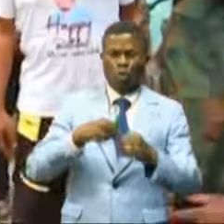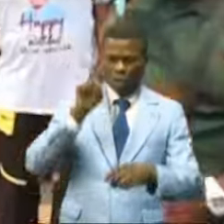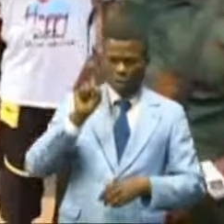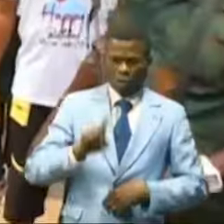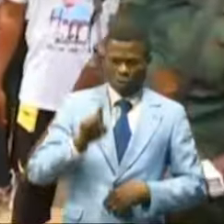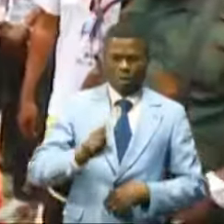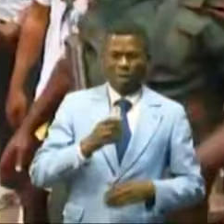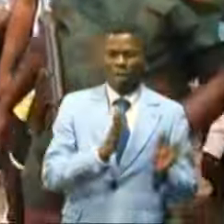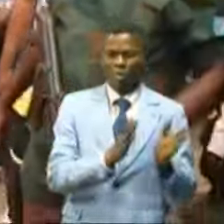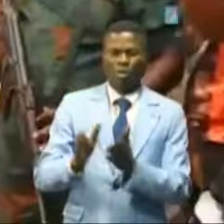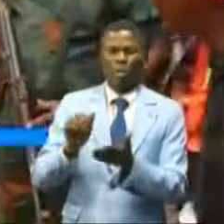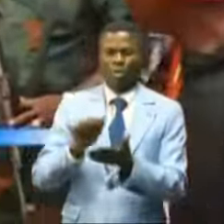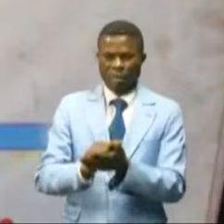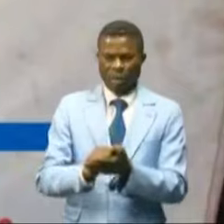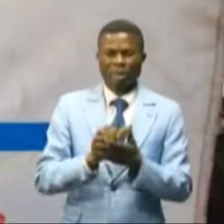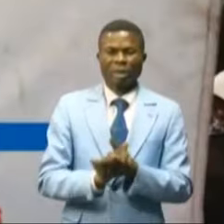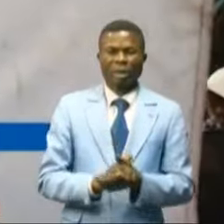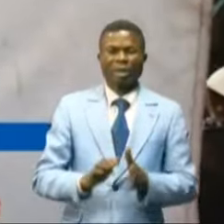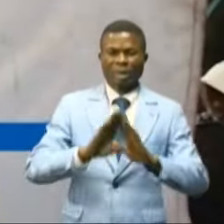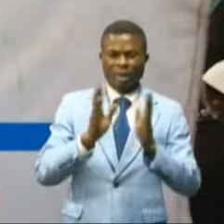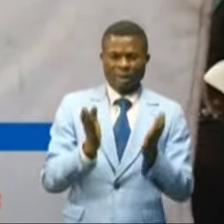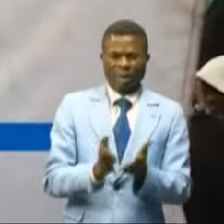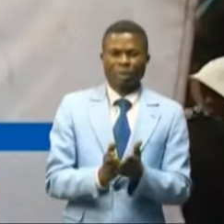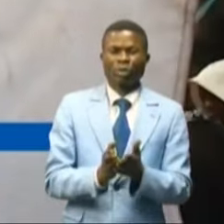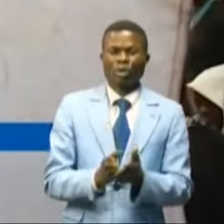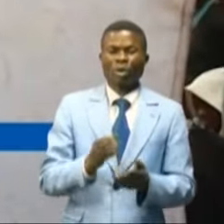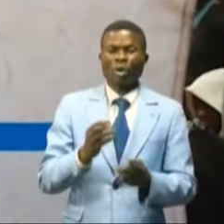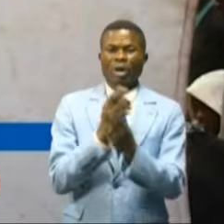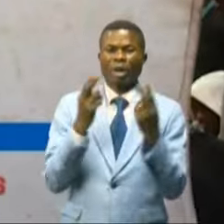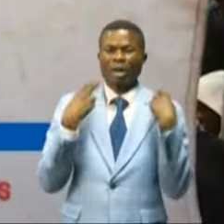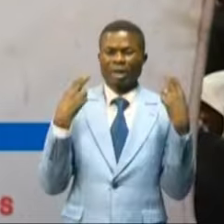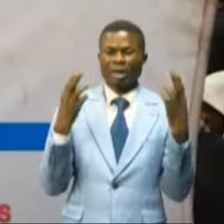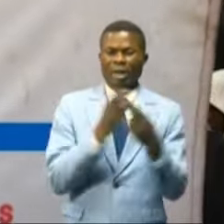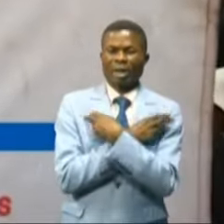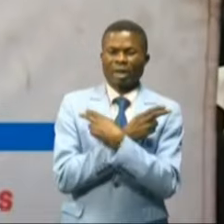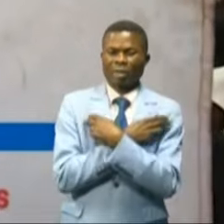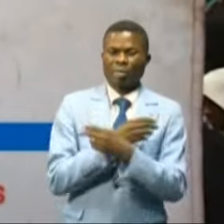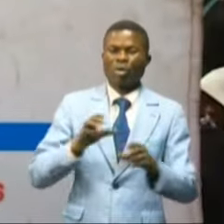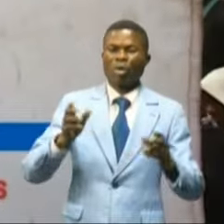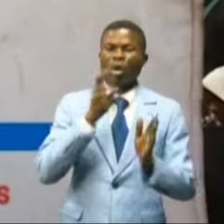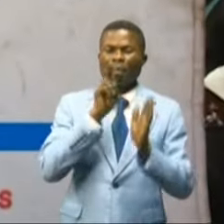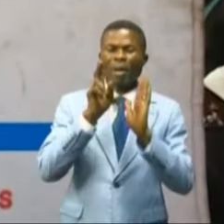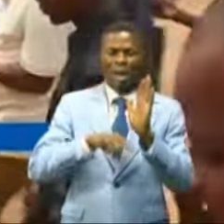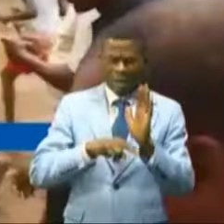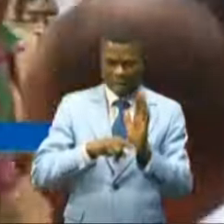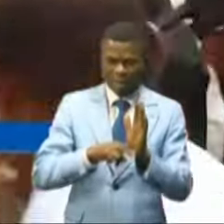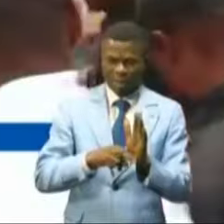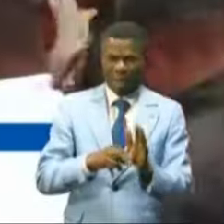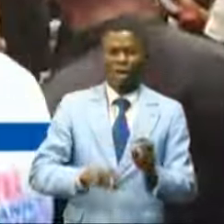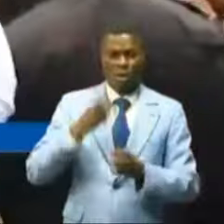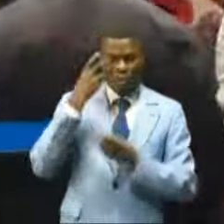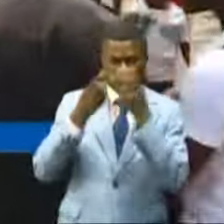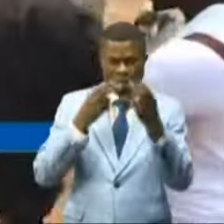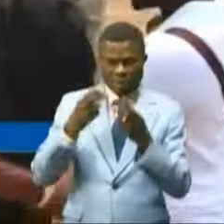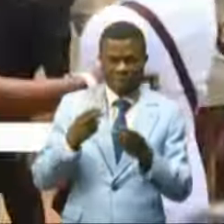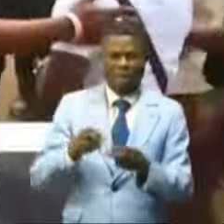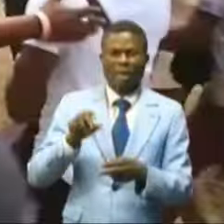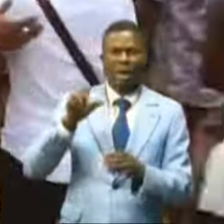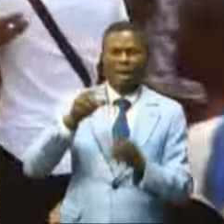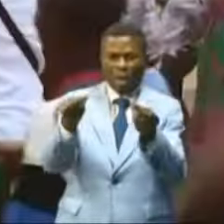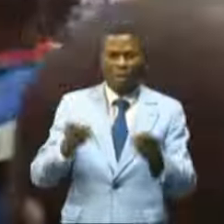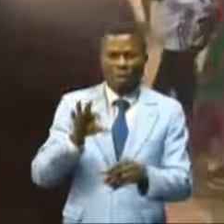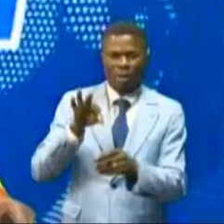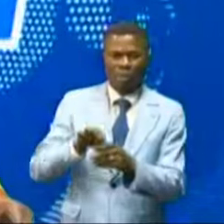été réalisées dans le cadre de ces vacances parlementaires avec l'appui de la fondation qui porte son nom, Didier